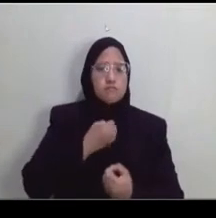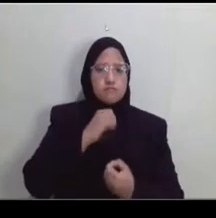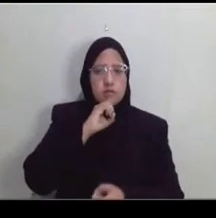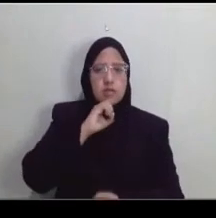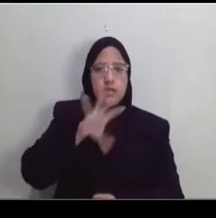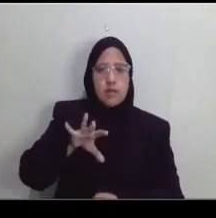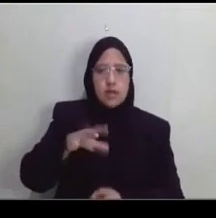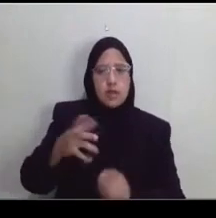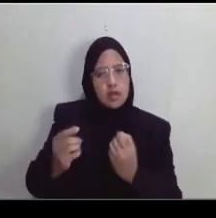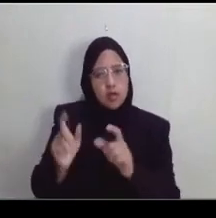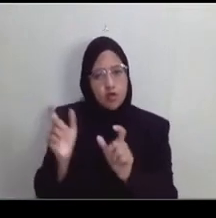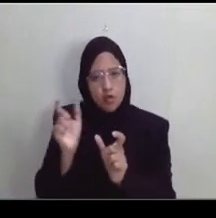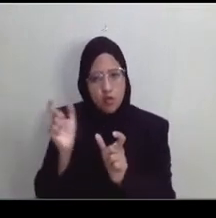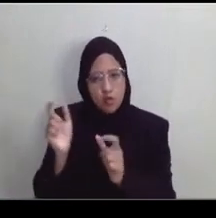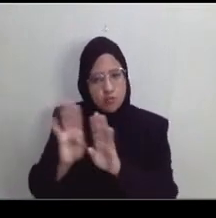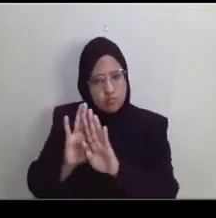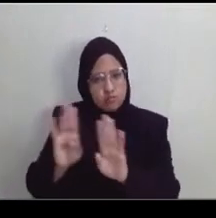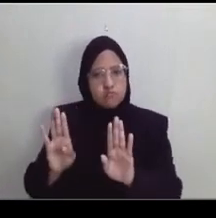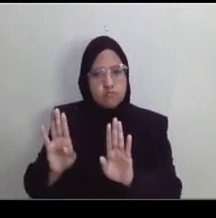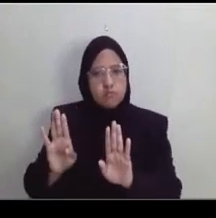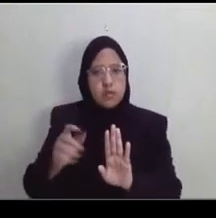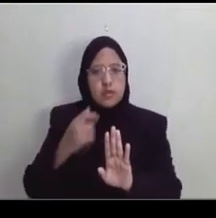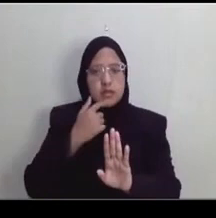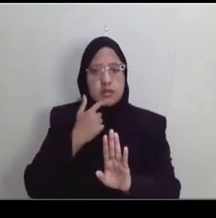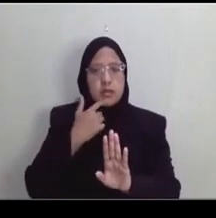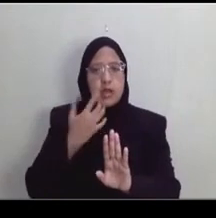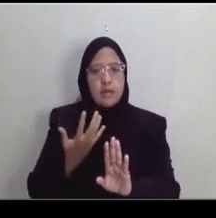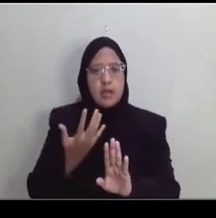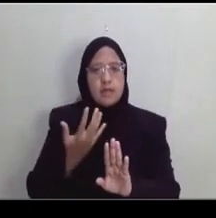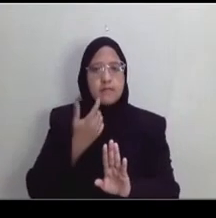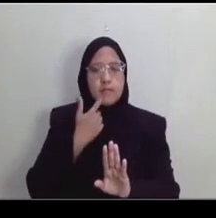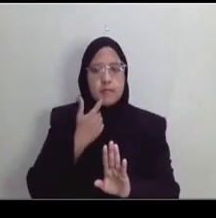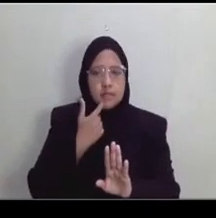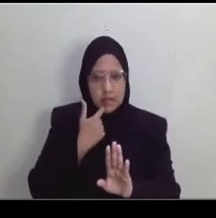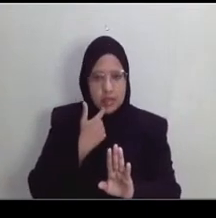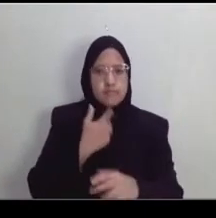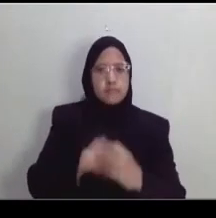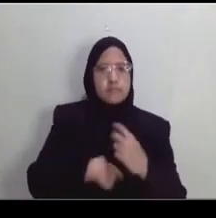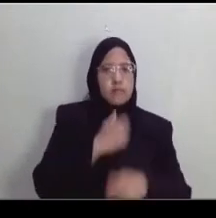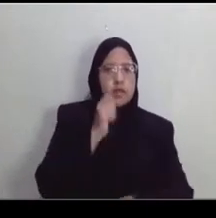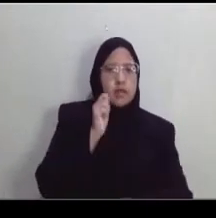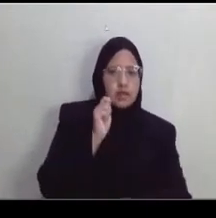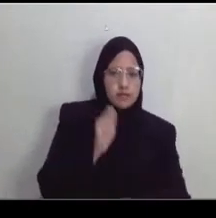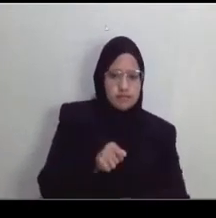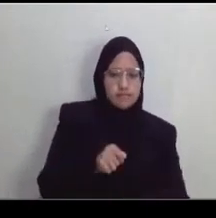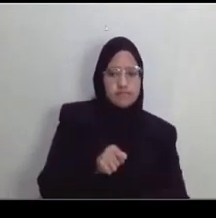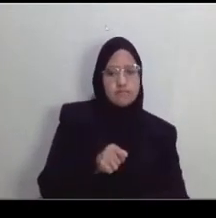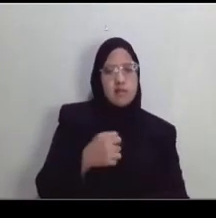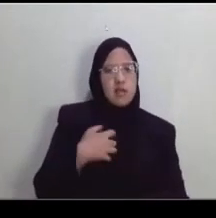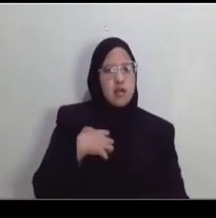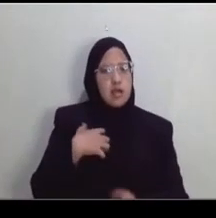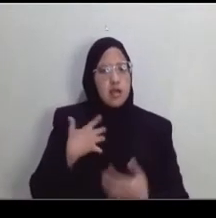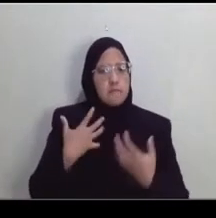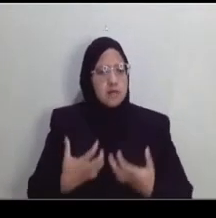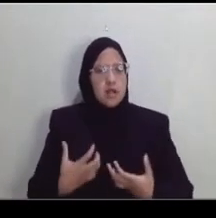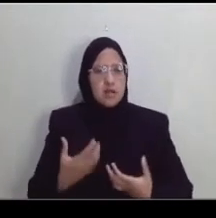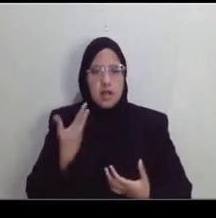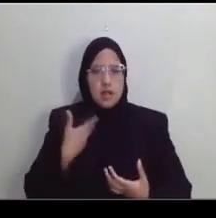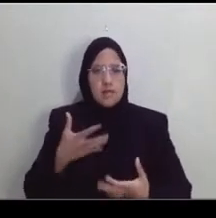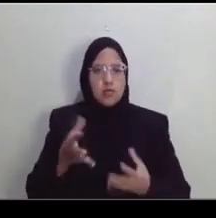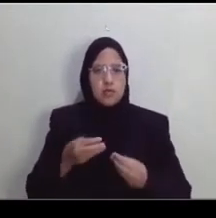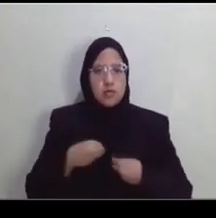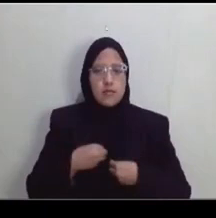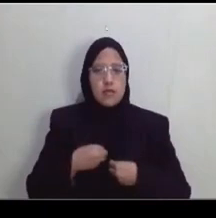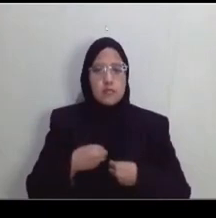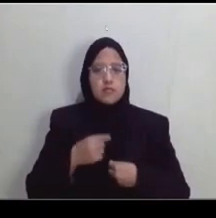berbagai media khususnya perihal keberatannya mengenai prosedur beracara pertimbangan majelis Kehormatan